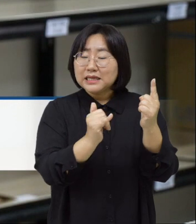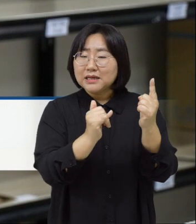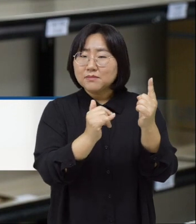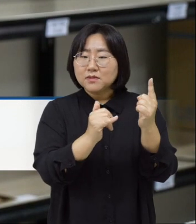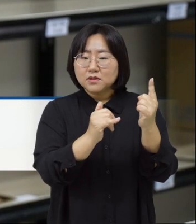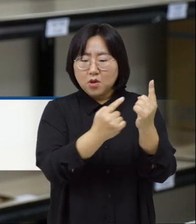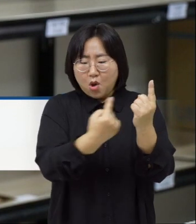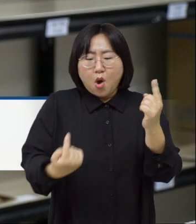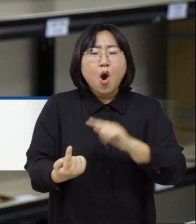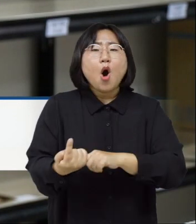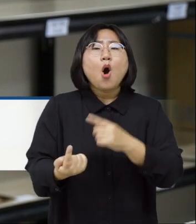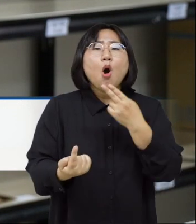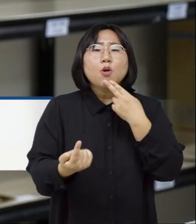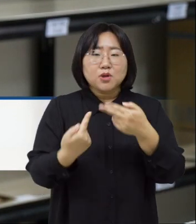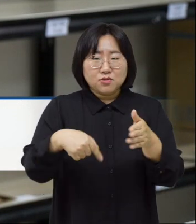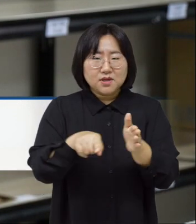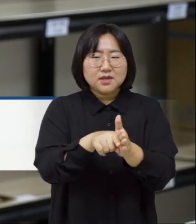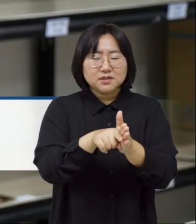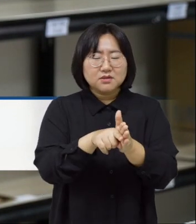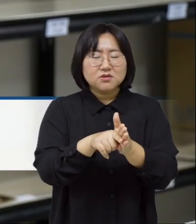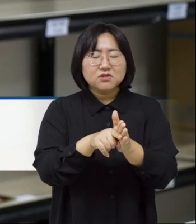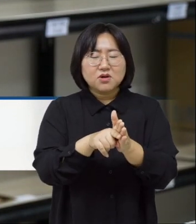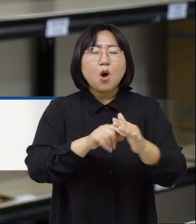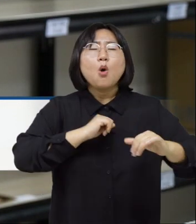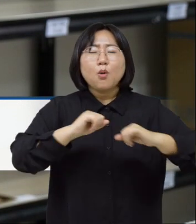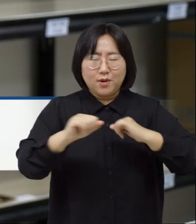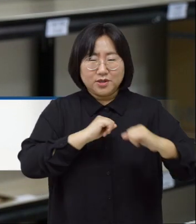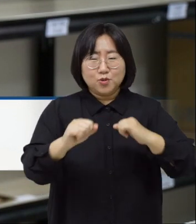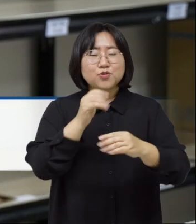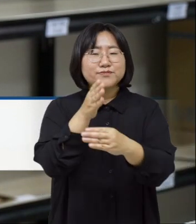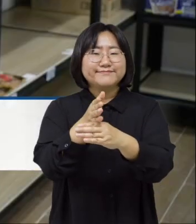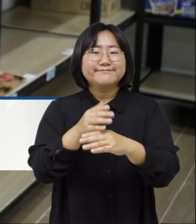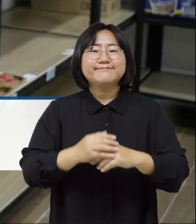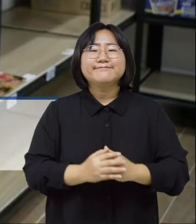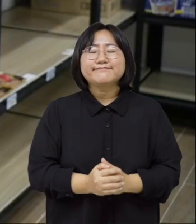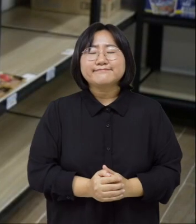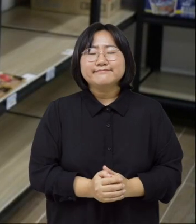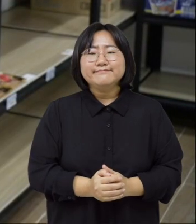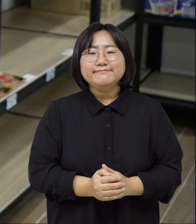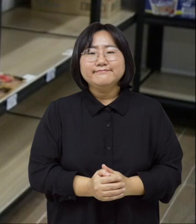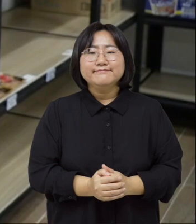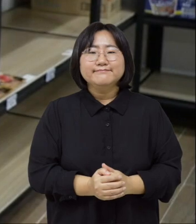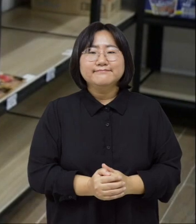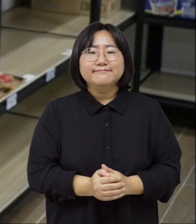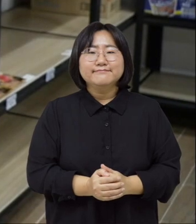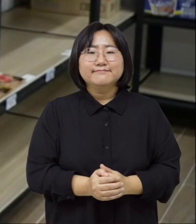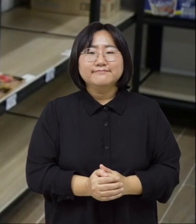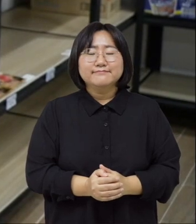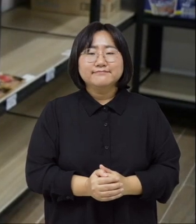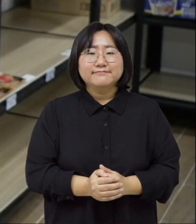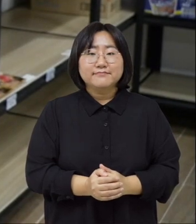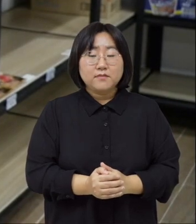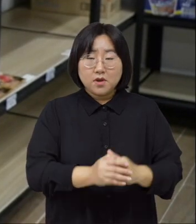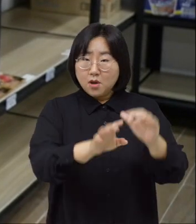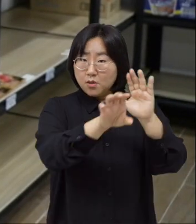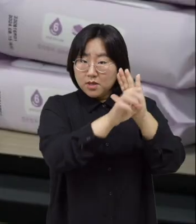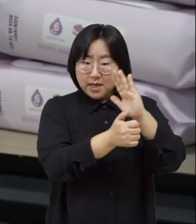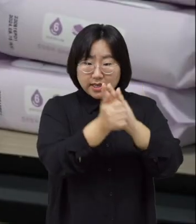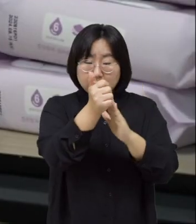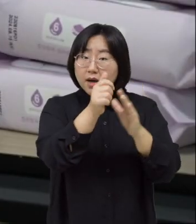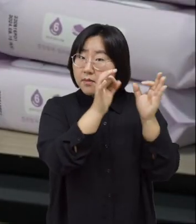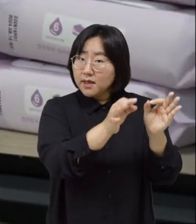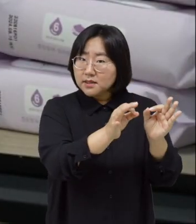소외되는 가구가 없도록 저희들이 활동을 하고 있습니다. 한편 표선면